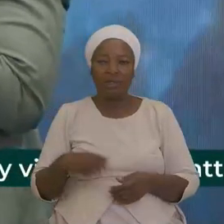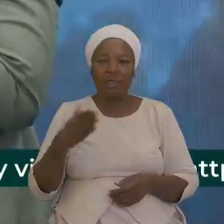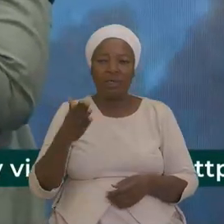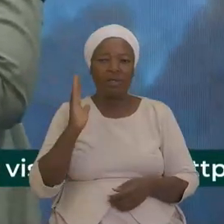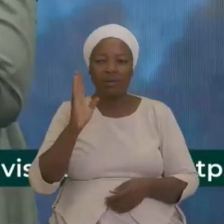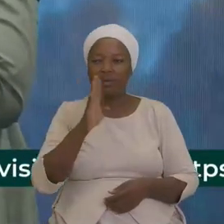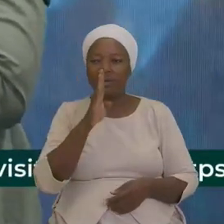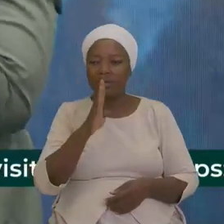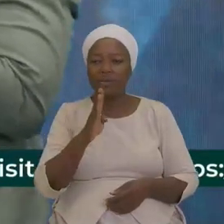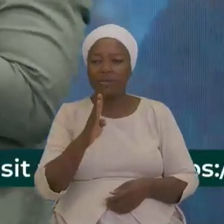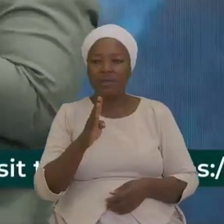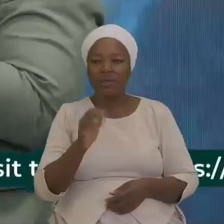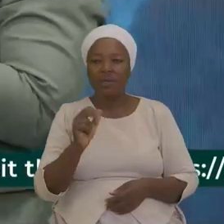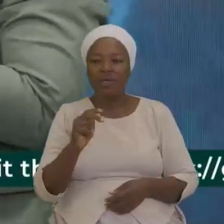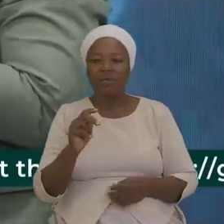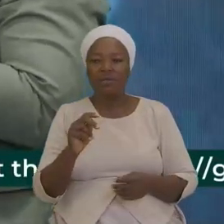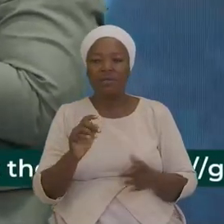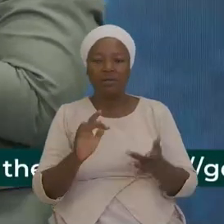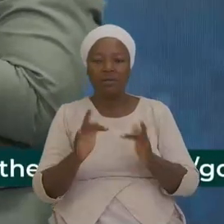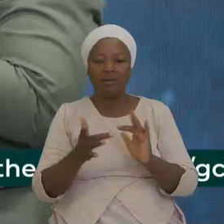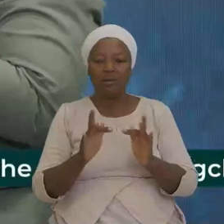il y aura un banquet en ligne.